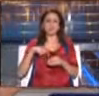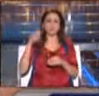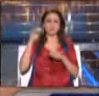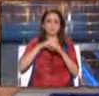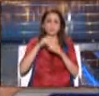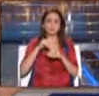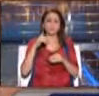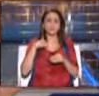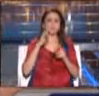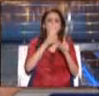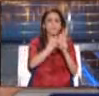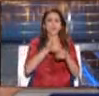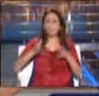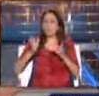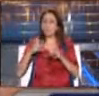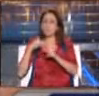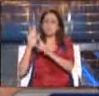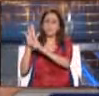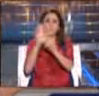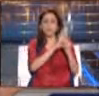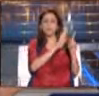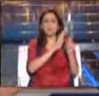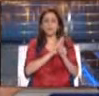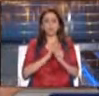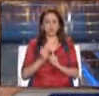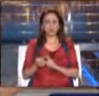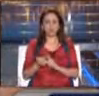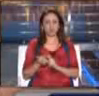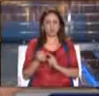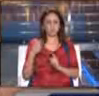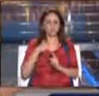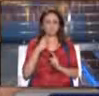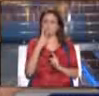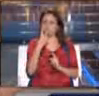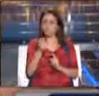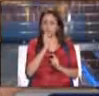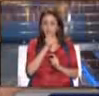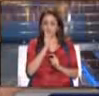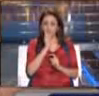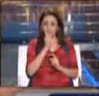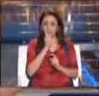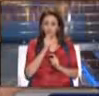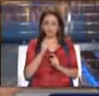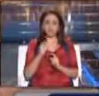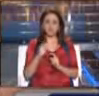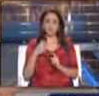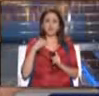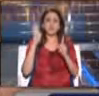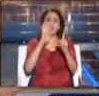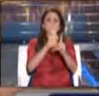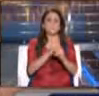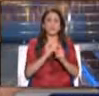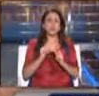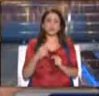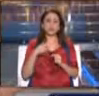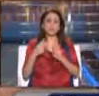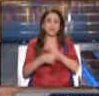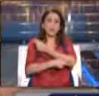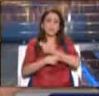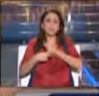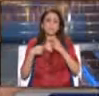داخل انتخابات في اتحاد كوره، ولا رجل اعمال انحاز مع ده، عشان انا عمري ما شفت اعلامي في معظم بينحاز مع يعني الغلبان اللي هو مش رجل اعمال